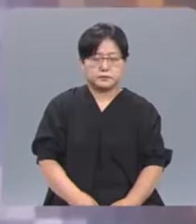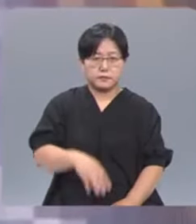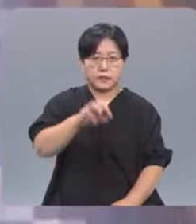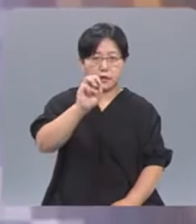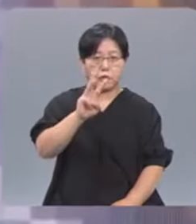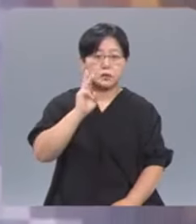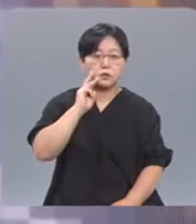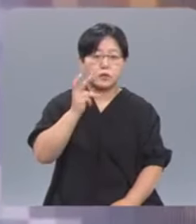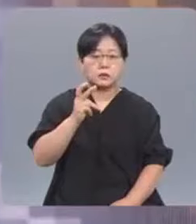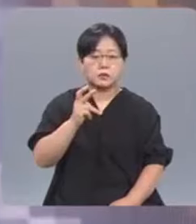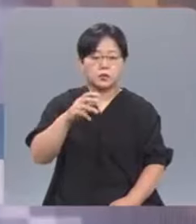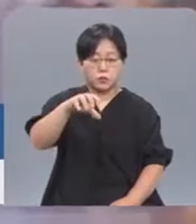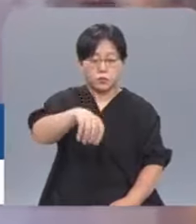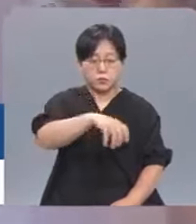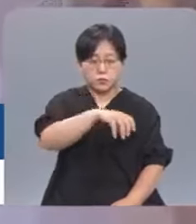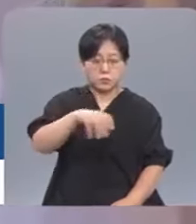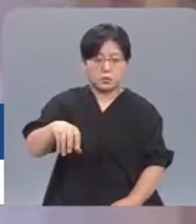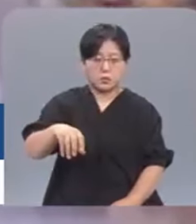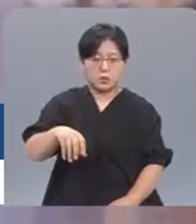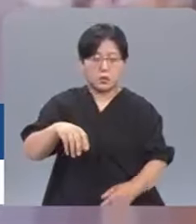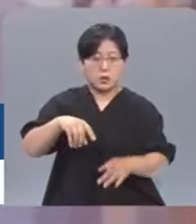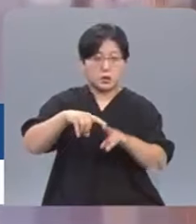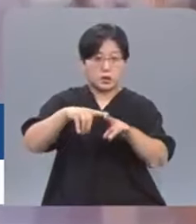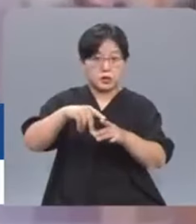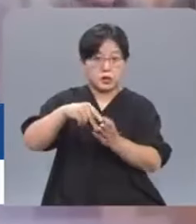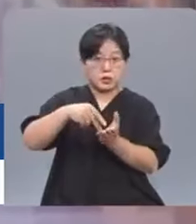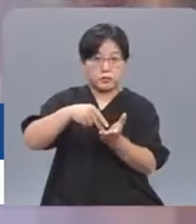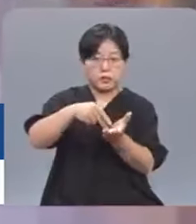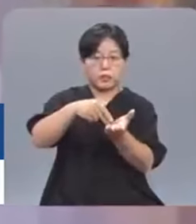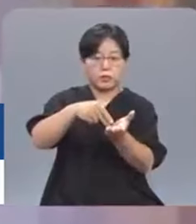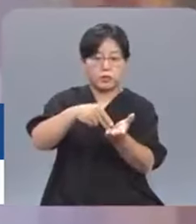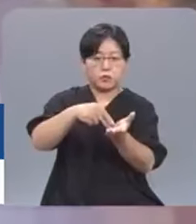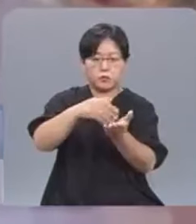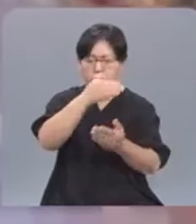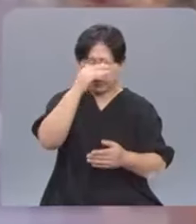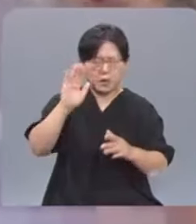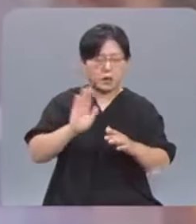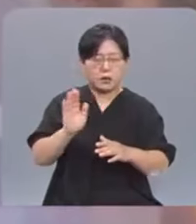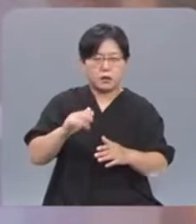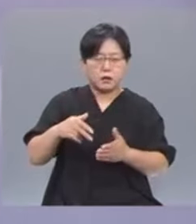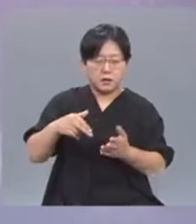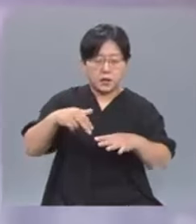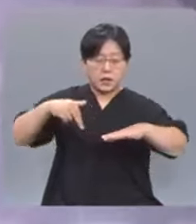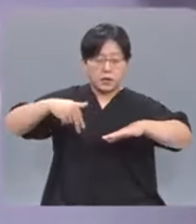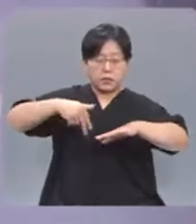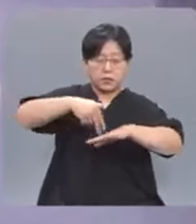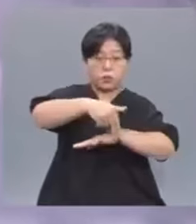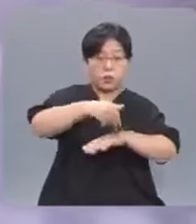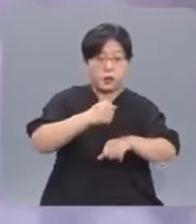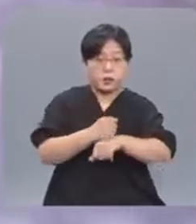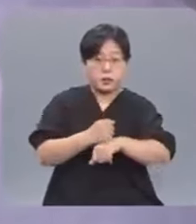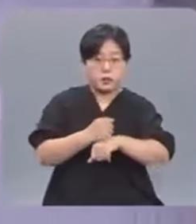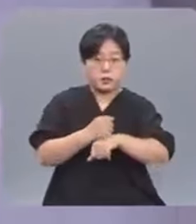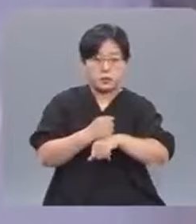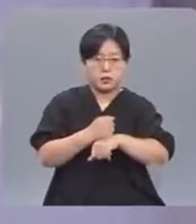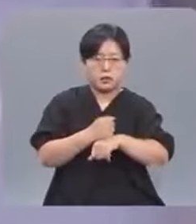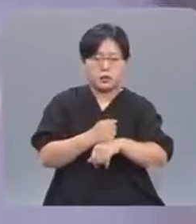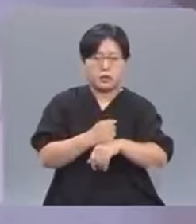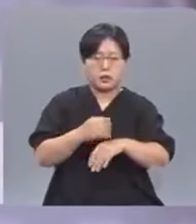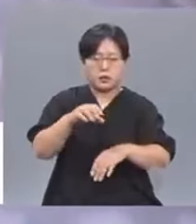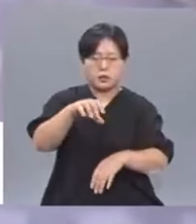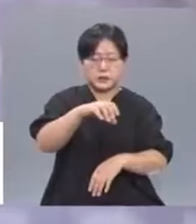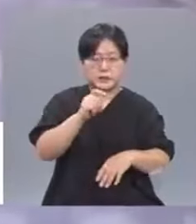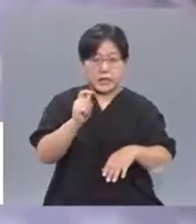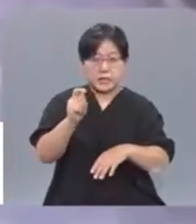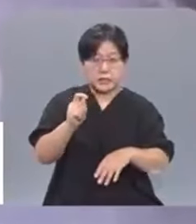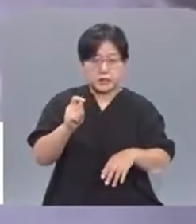광주 광산구의 한 교차로 전동 킥보드 한 대가 주변을 살피지 않고 횡단보도 위를 달립니다. 잠시 뒤 교차로에